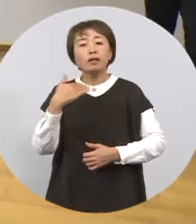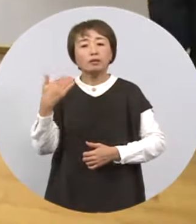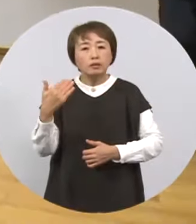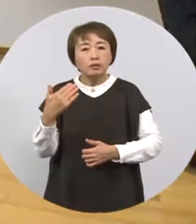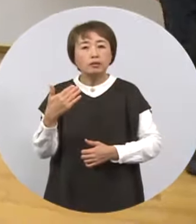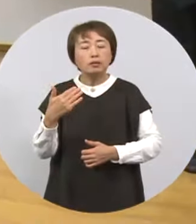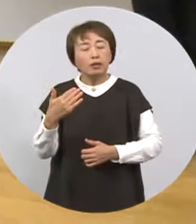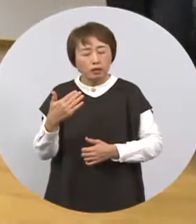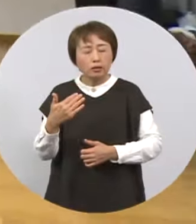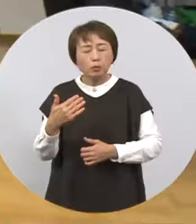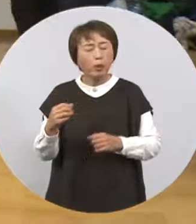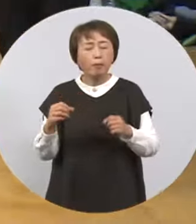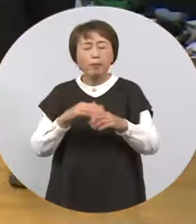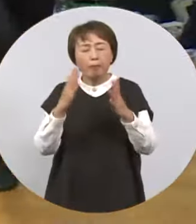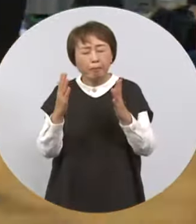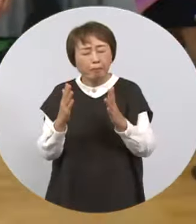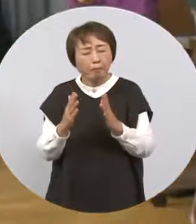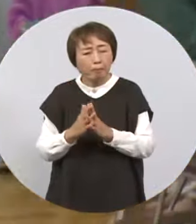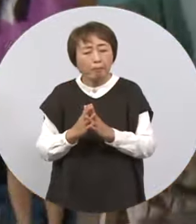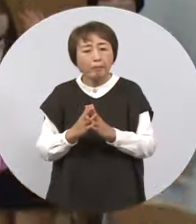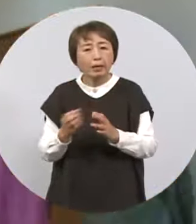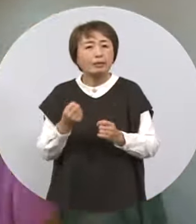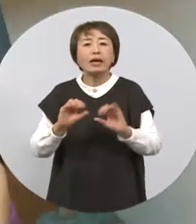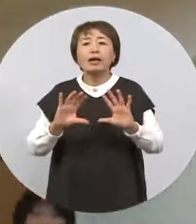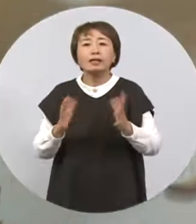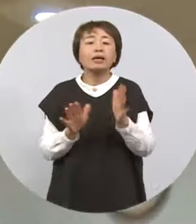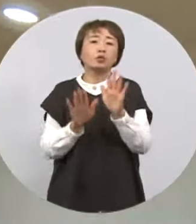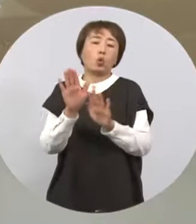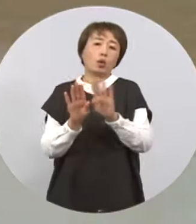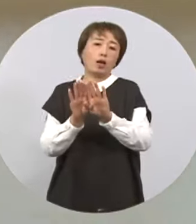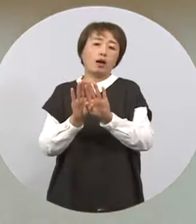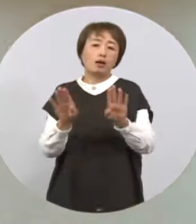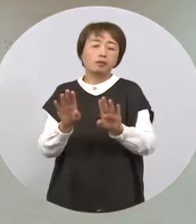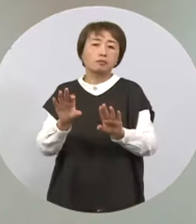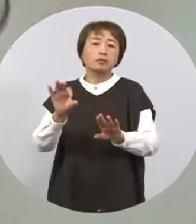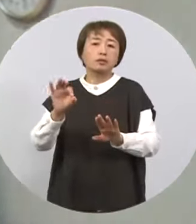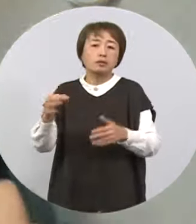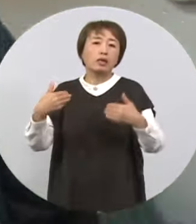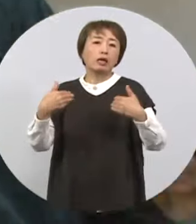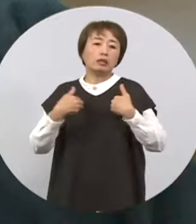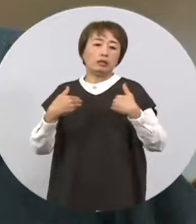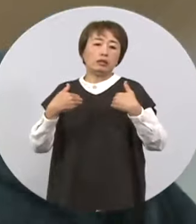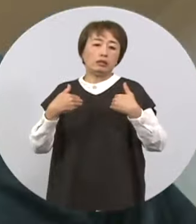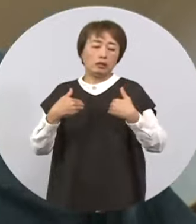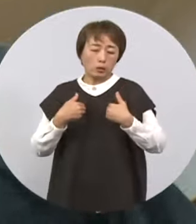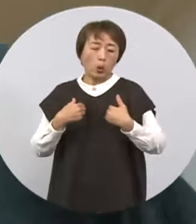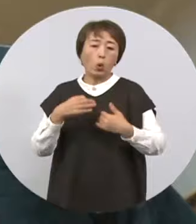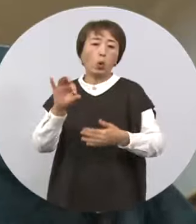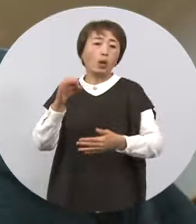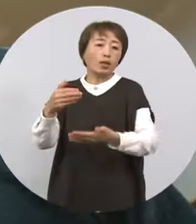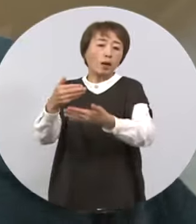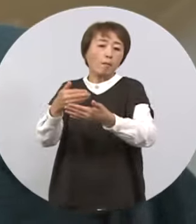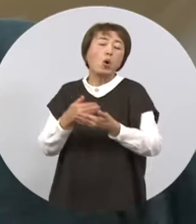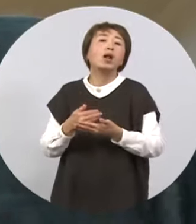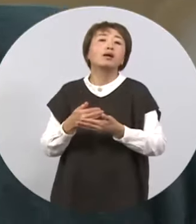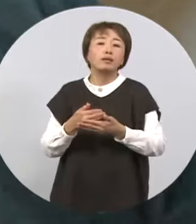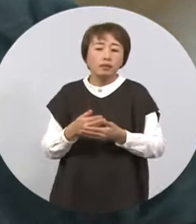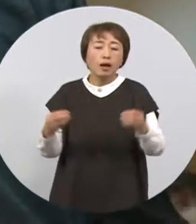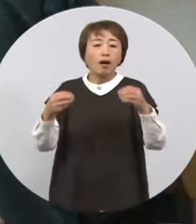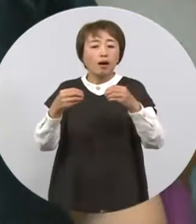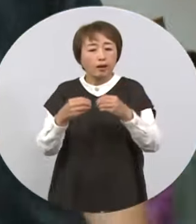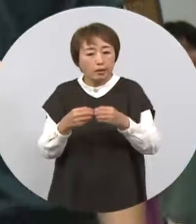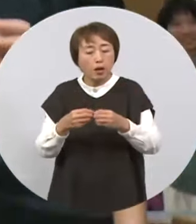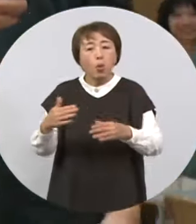だ何もない状態から始めたので、うん、はい、活動資金が必要なので活動資金を獲 獲得しつつ、私たちが地域にとって地域